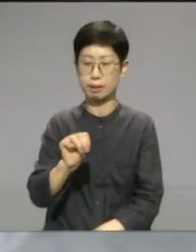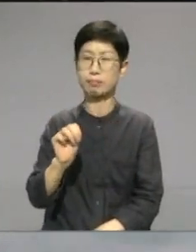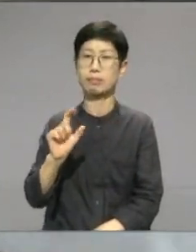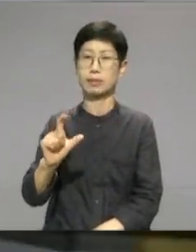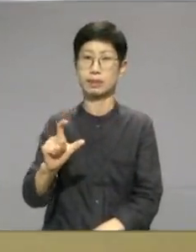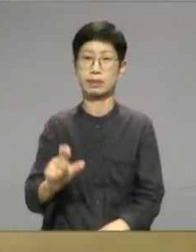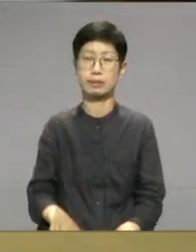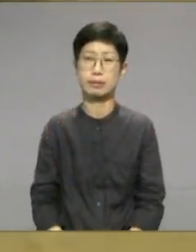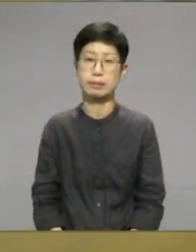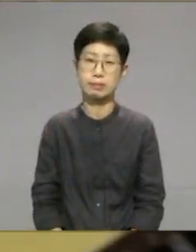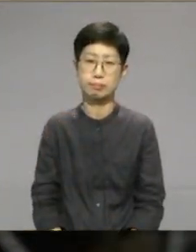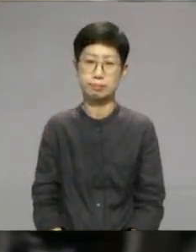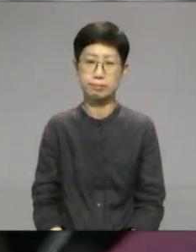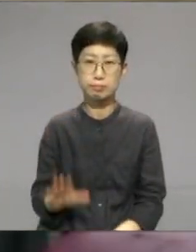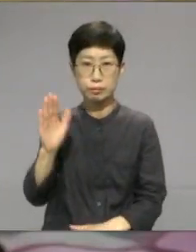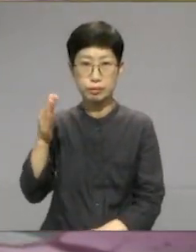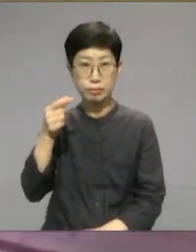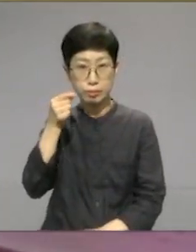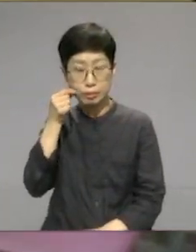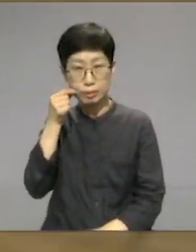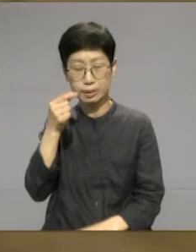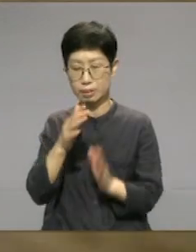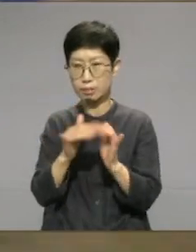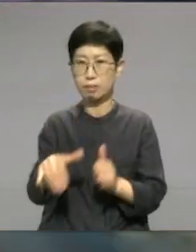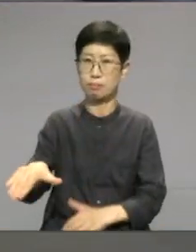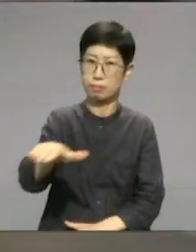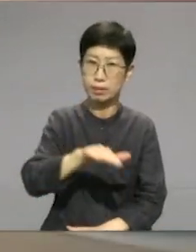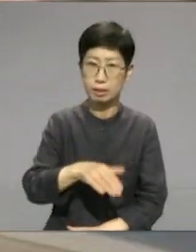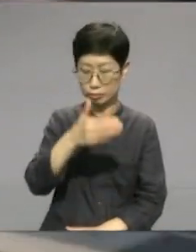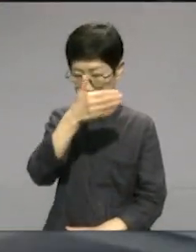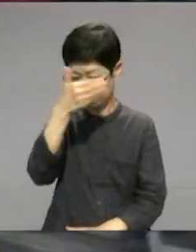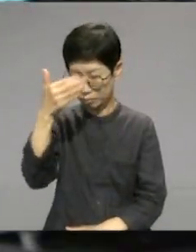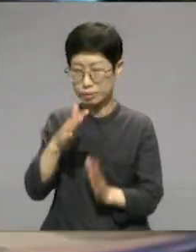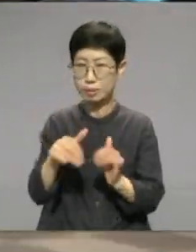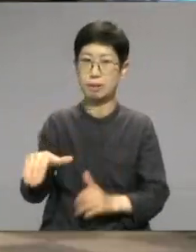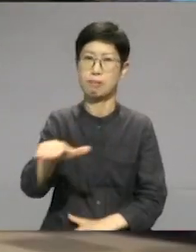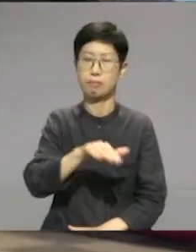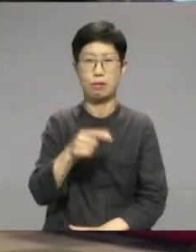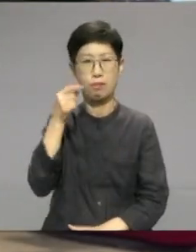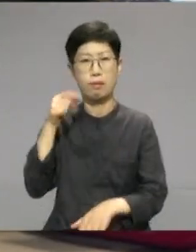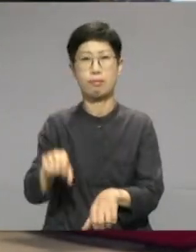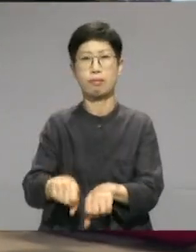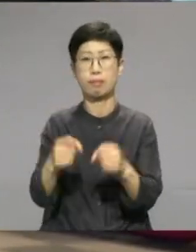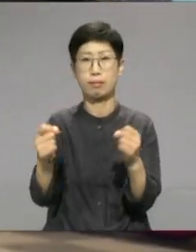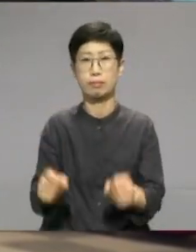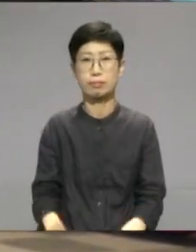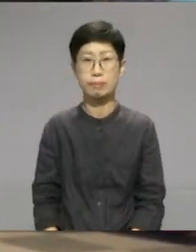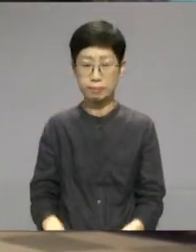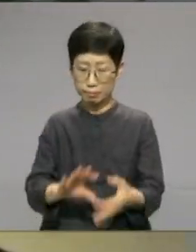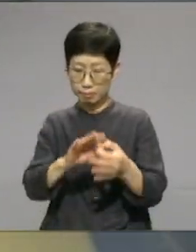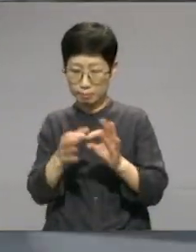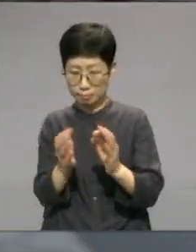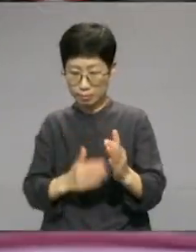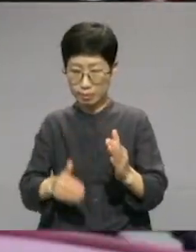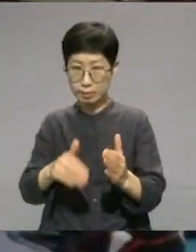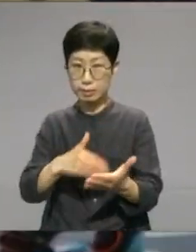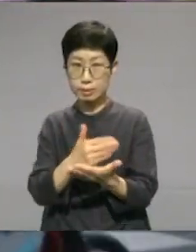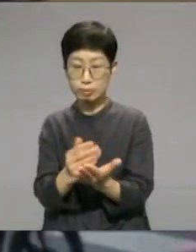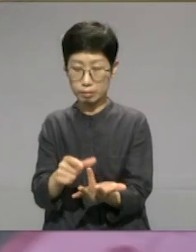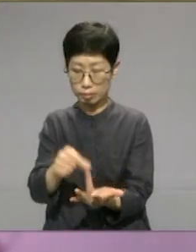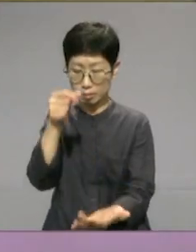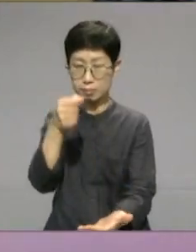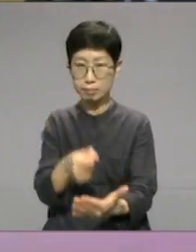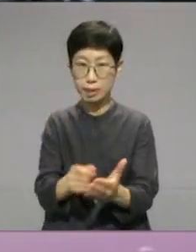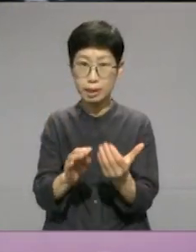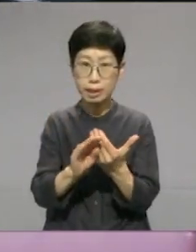BMX인데요. 최근 중국 젊은이들 사이에서 인기를 끌고 있습니다. 올림픽 정식 종목으로